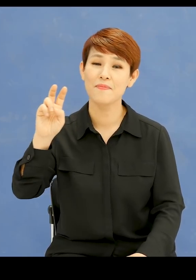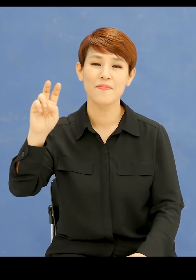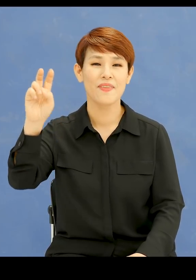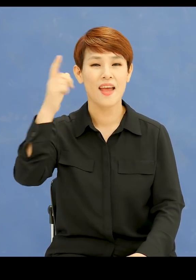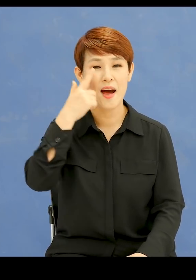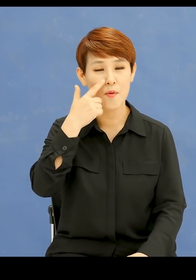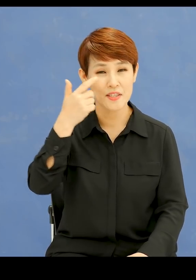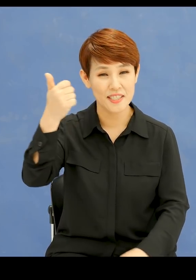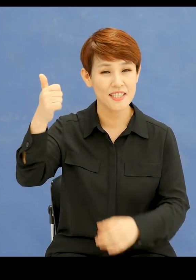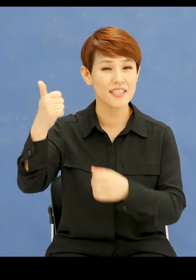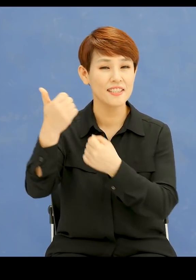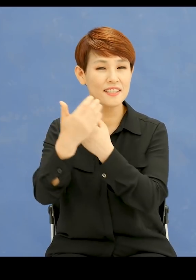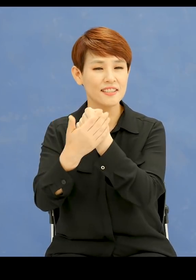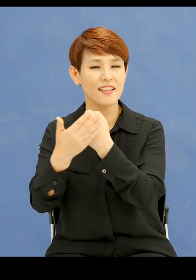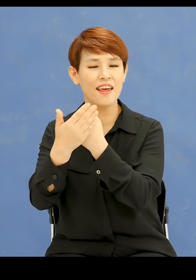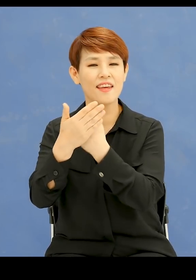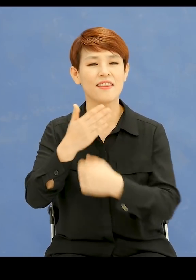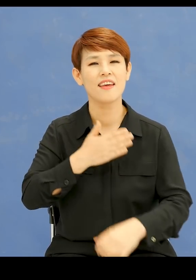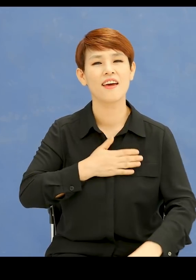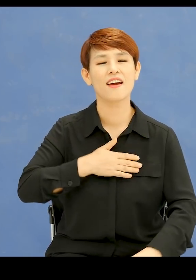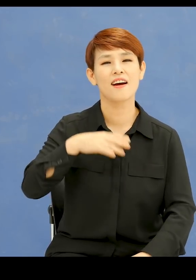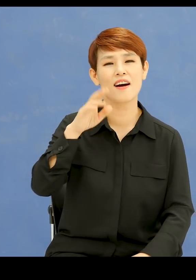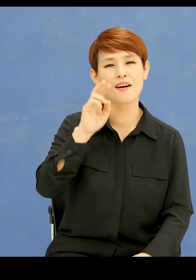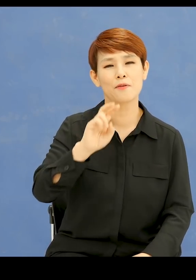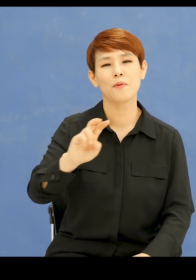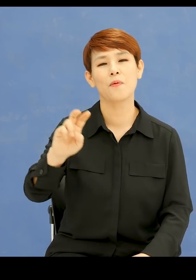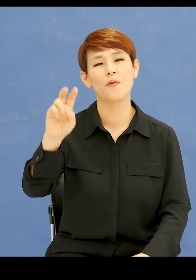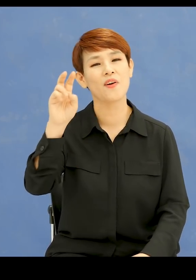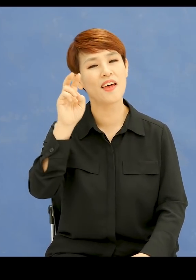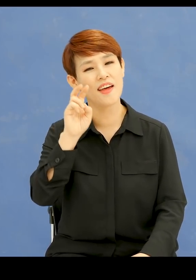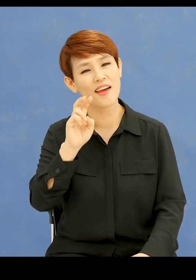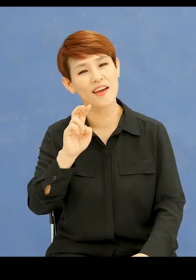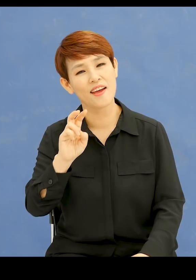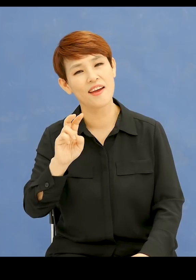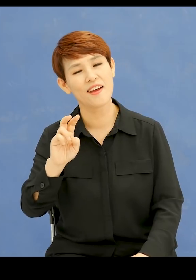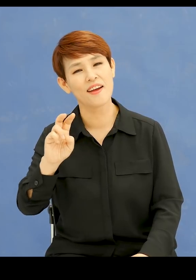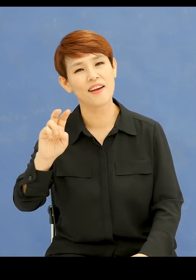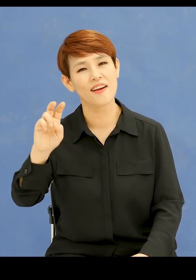노래해, 아버지 은혜 내가